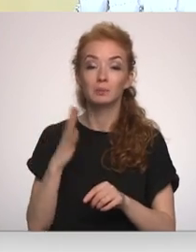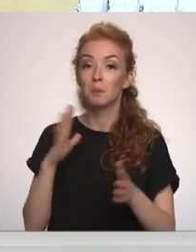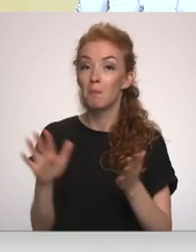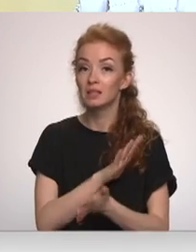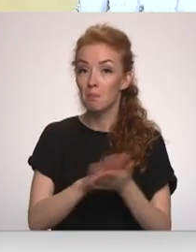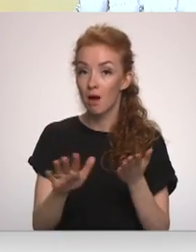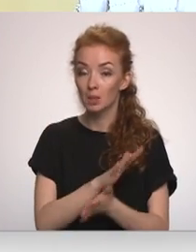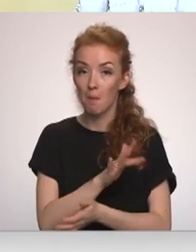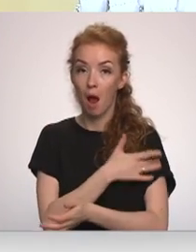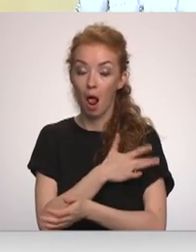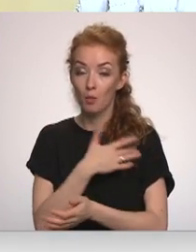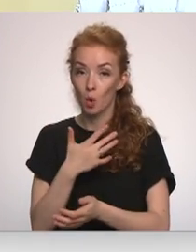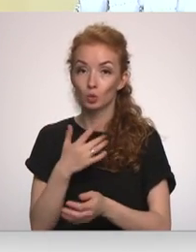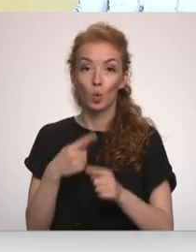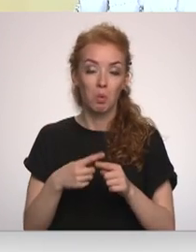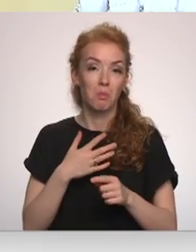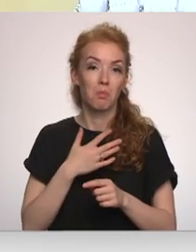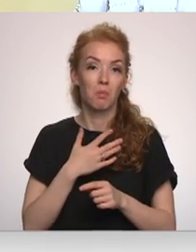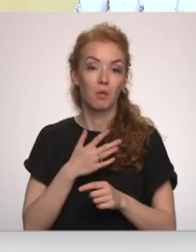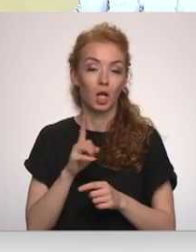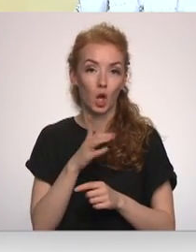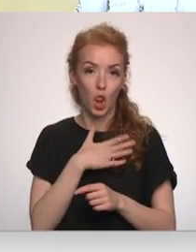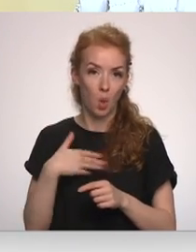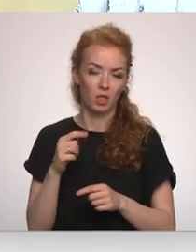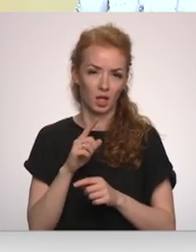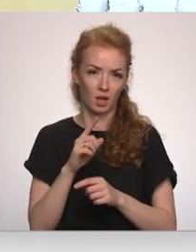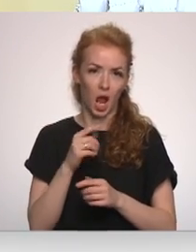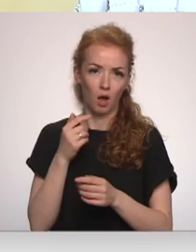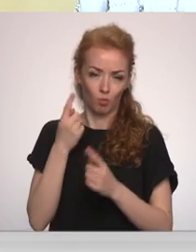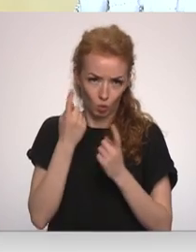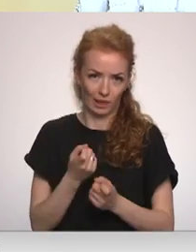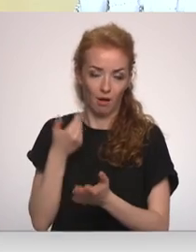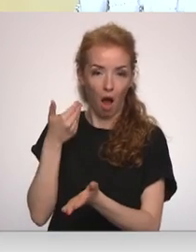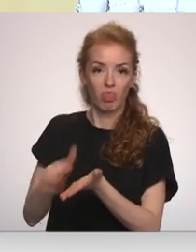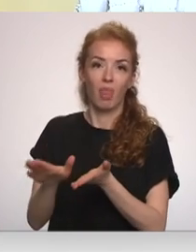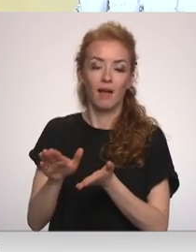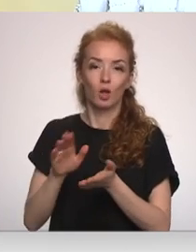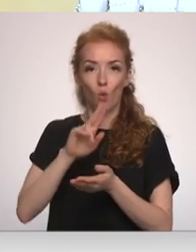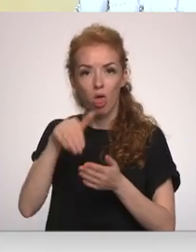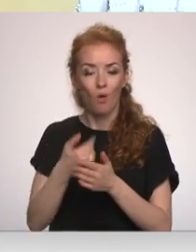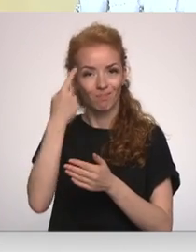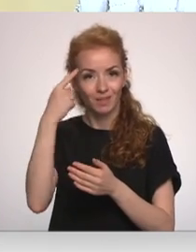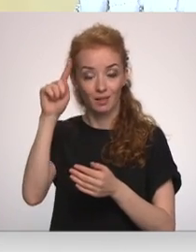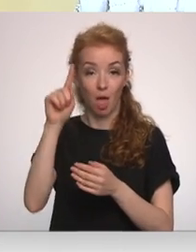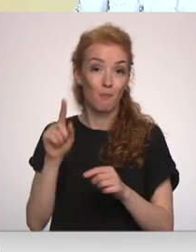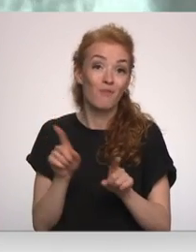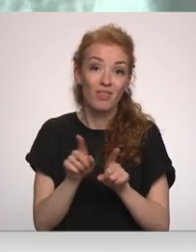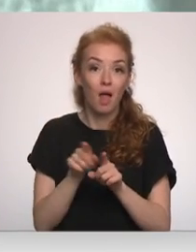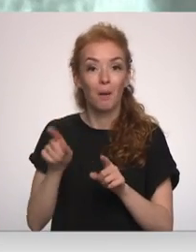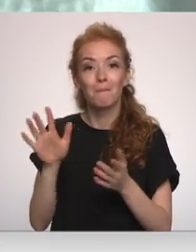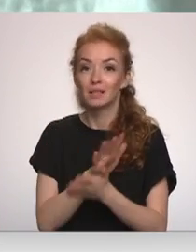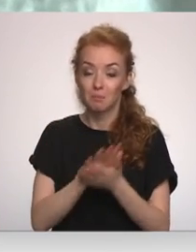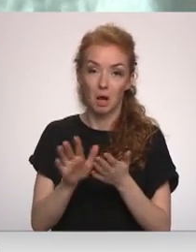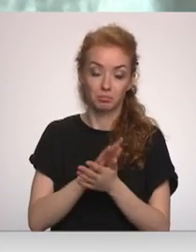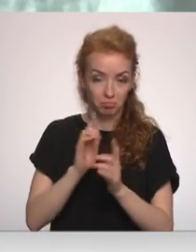bezmaksas pakalpojums, un, manuprāt, ir ļoti stulbi atteikties no jebkāda veida inovatīviem risinājumiem, pat ja tas vēl ir